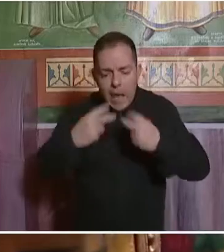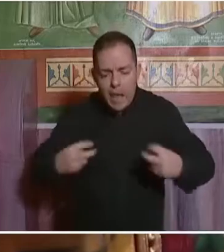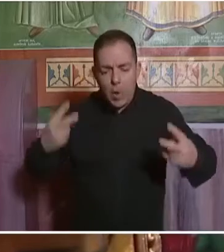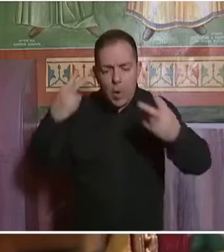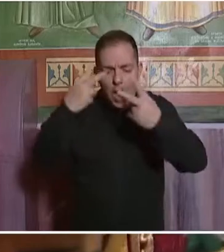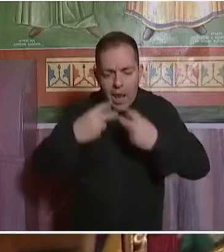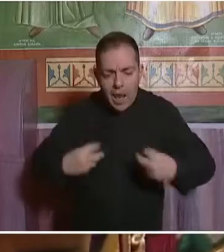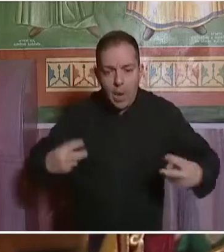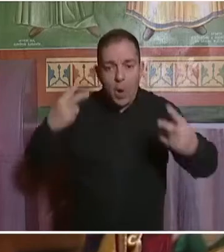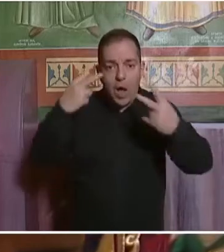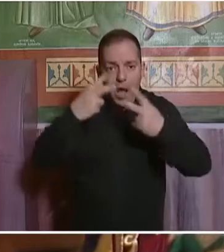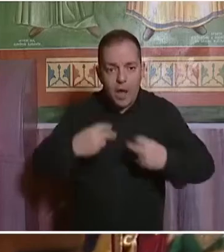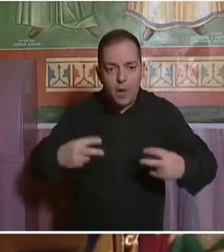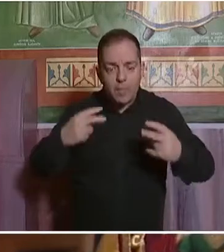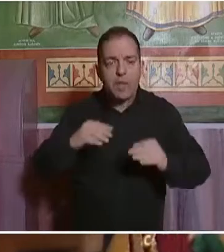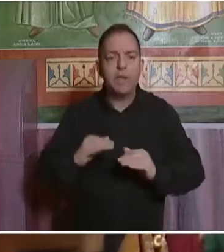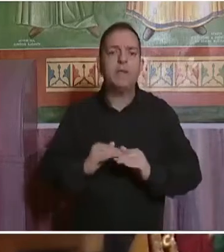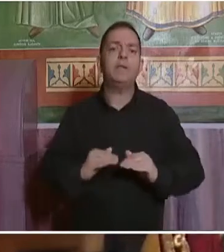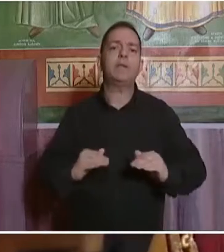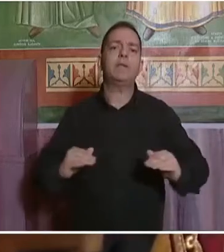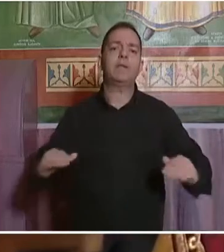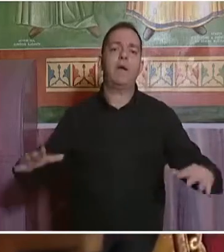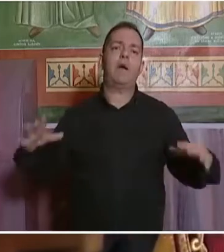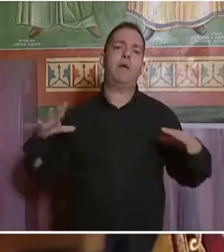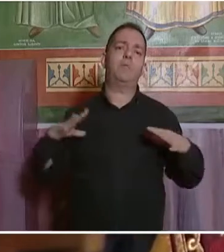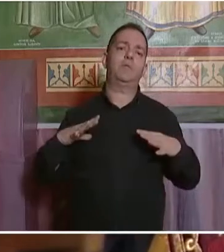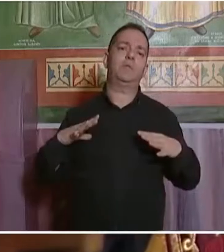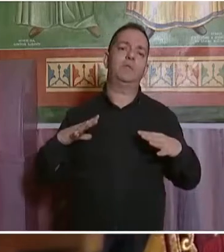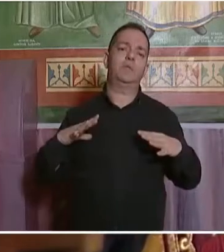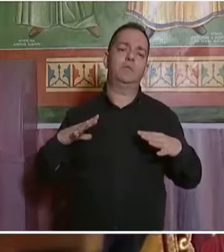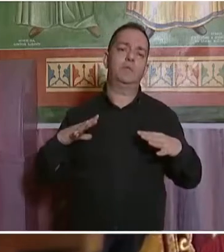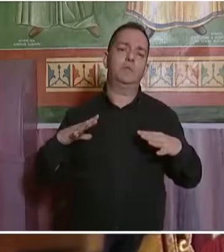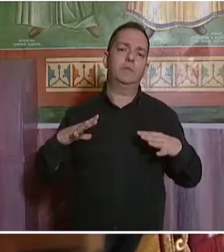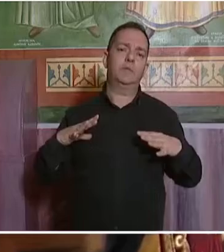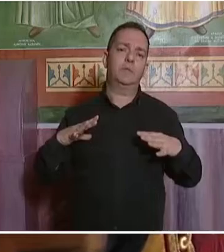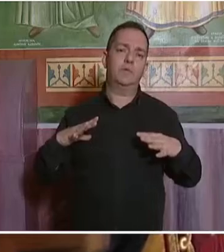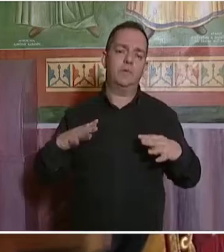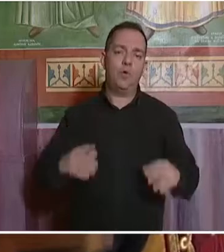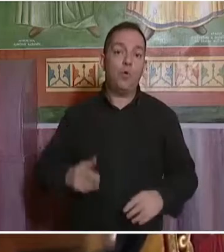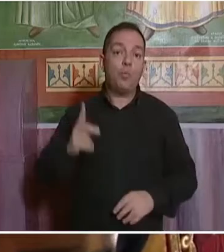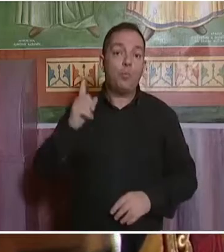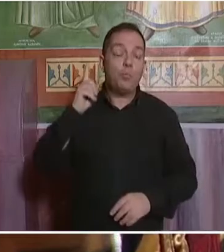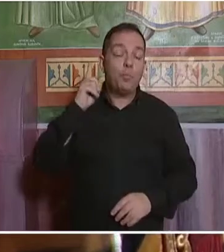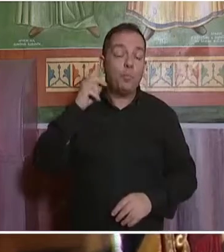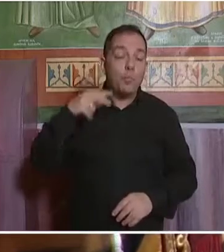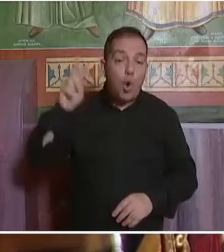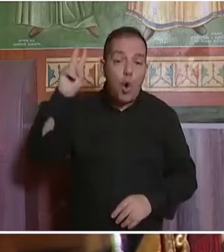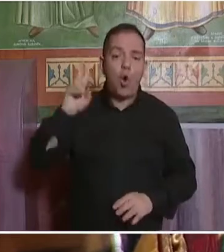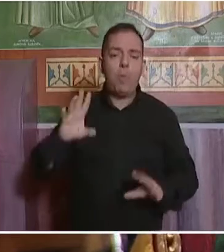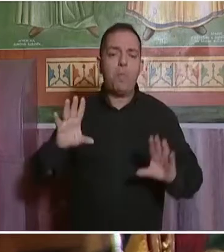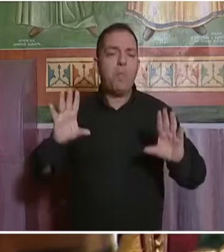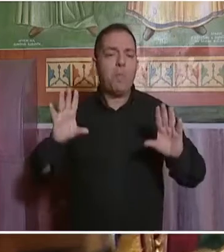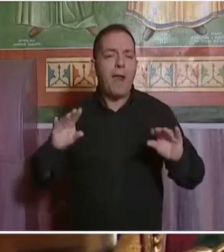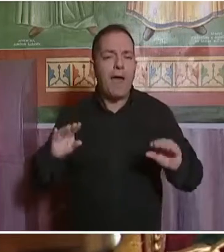ειρήνη και ανάπαυση. Γιατί το πιο μαλακό και το πιο αναπαυτικό